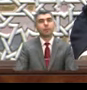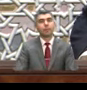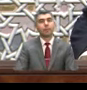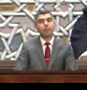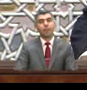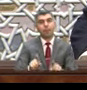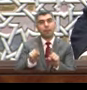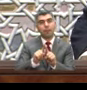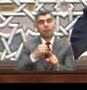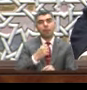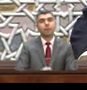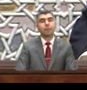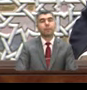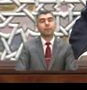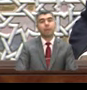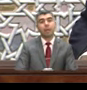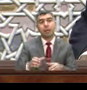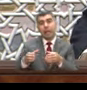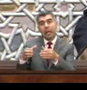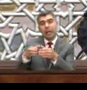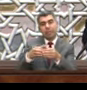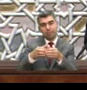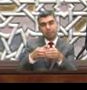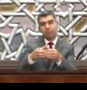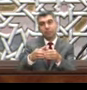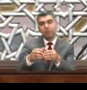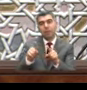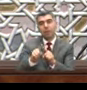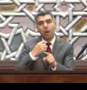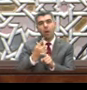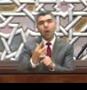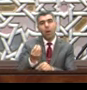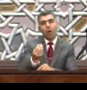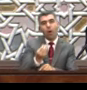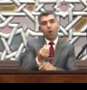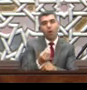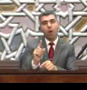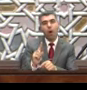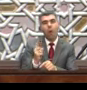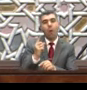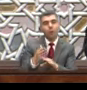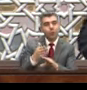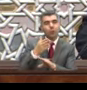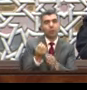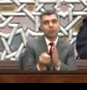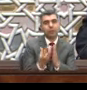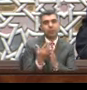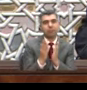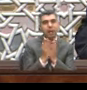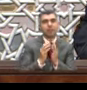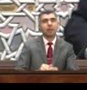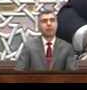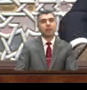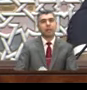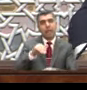تجهيز أقزام التعليم الأولي بالمؤسسات العمومية للسيدات والسادة النواب المحترمين عن فريق الأصالة